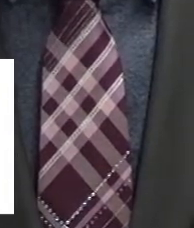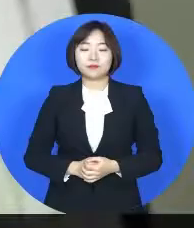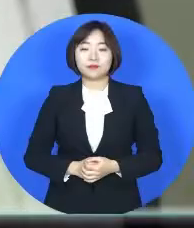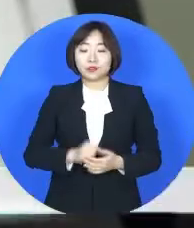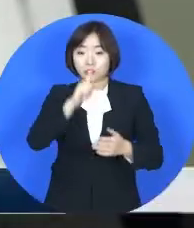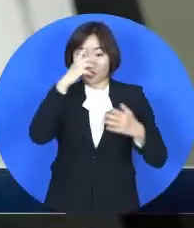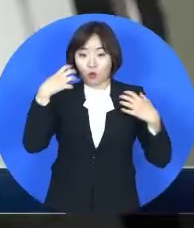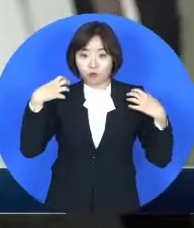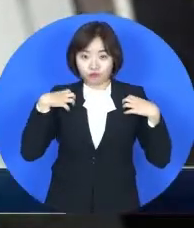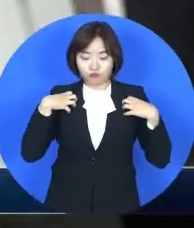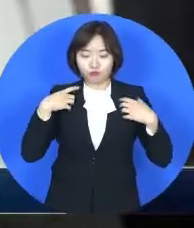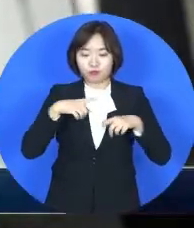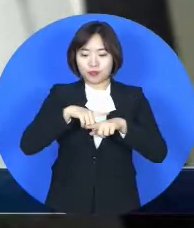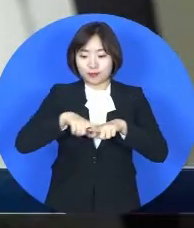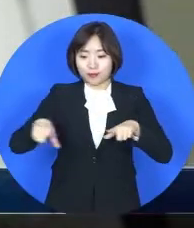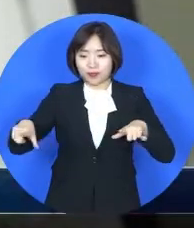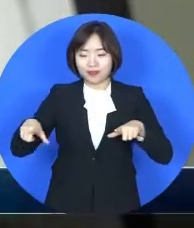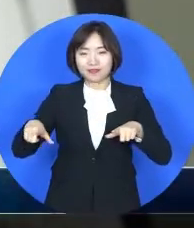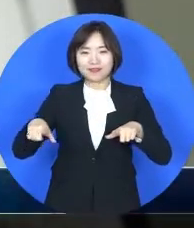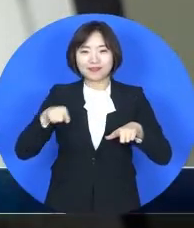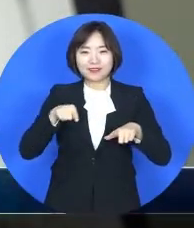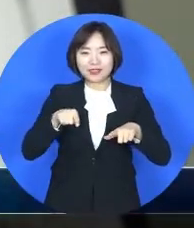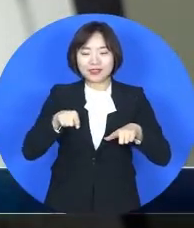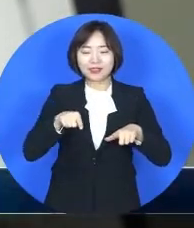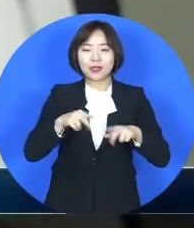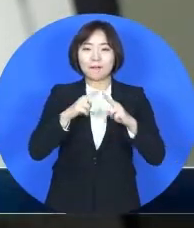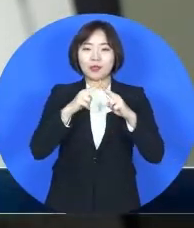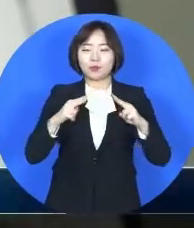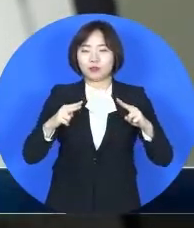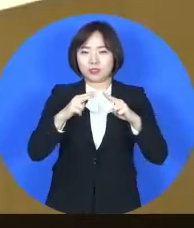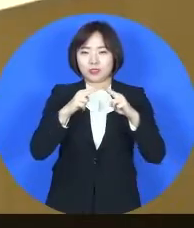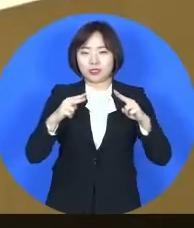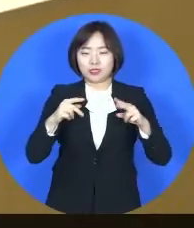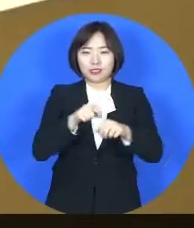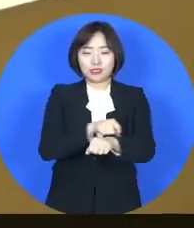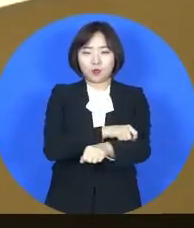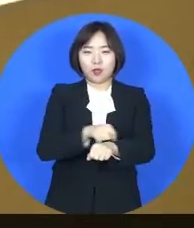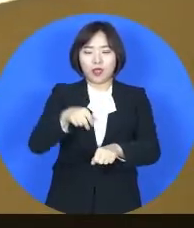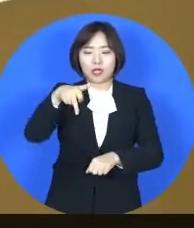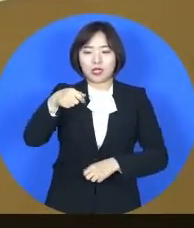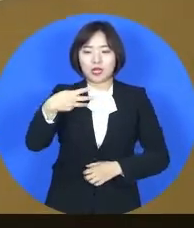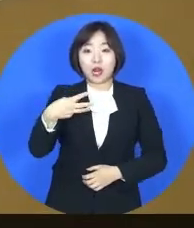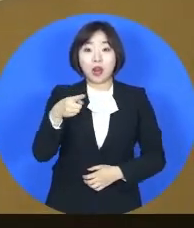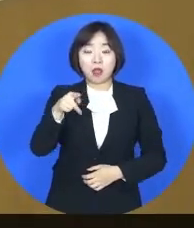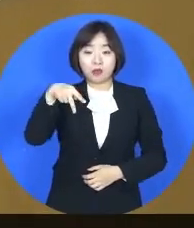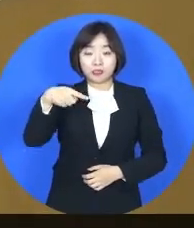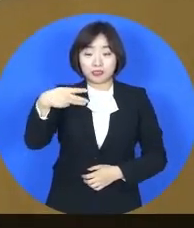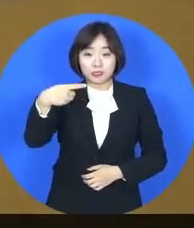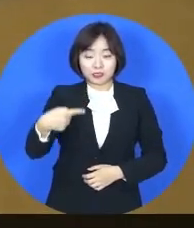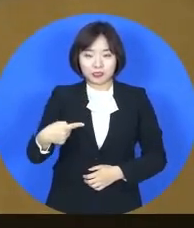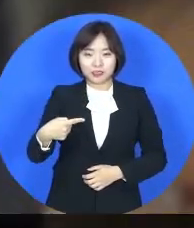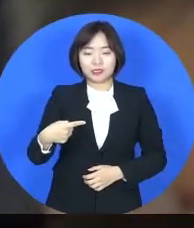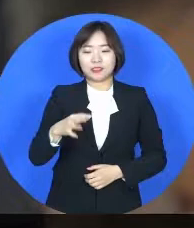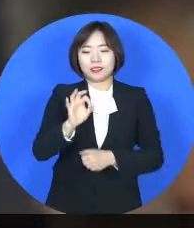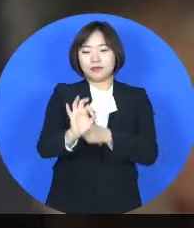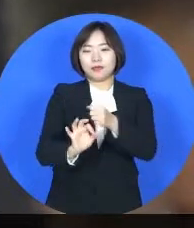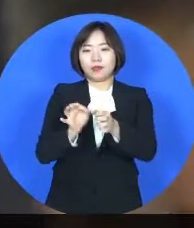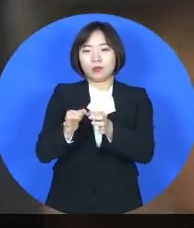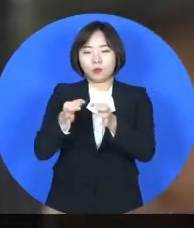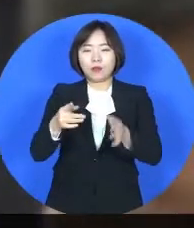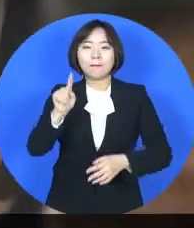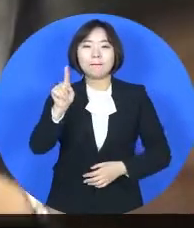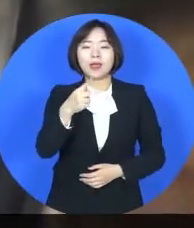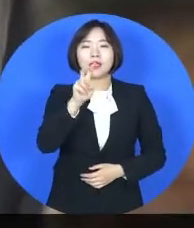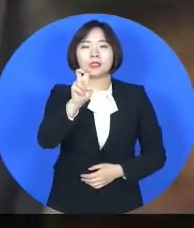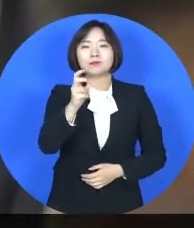있습니다. 정부와 민관이 조성하는 반도체 특화 클러스터는 2019년부터 향후 10년간 약